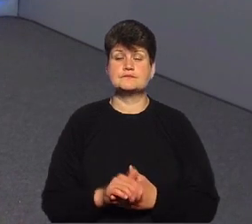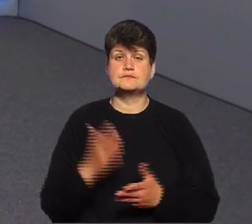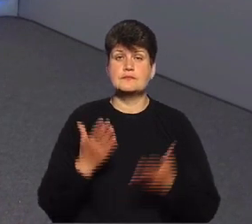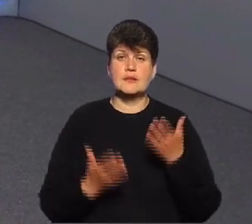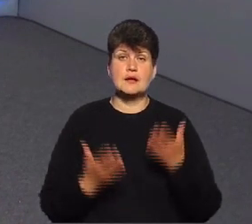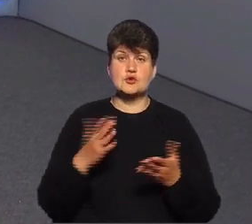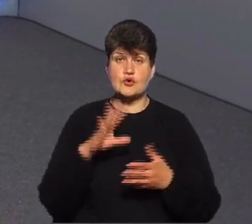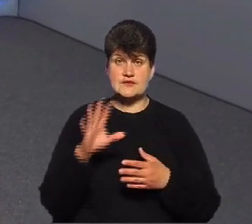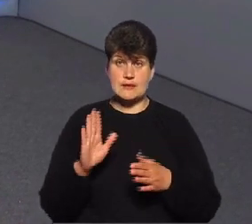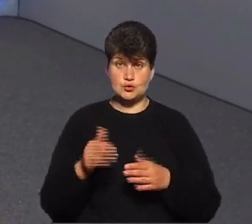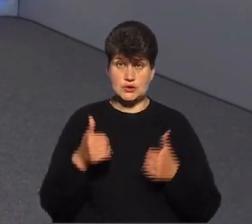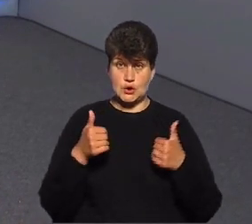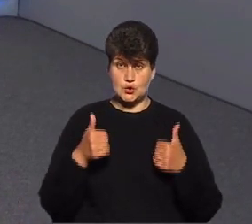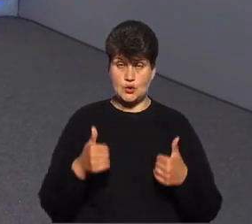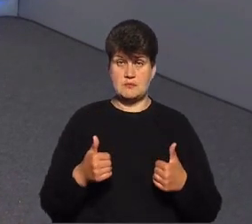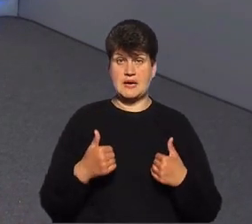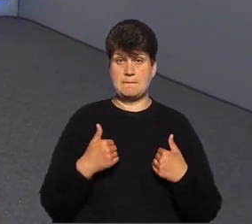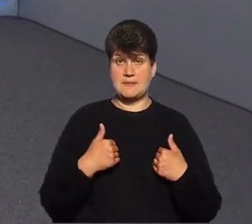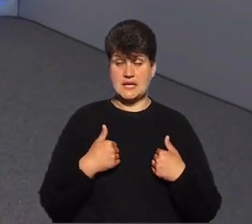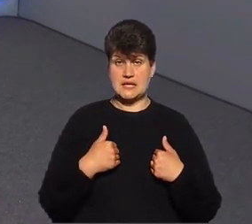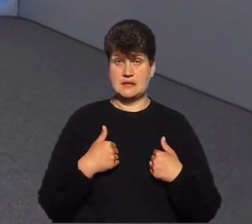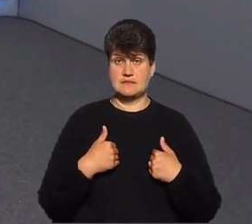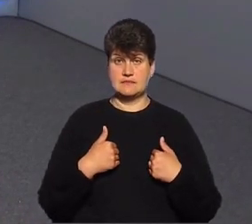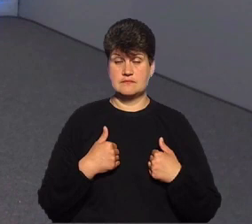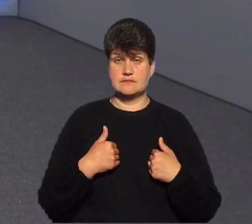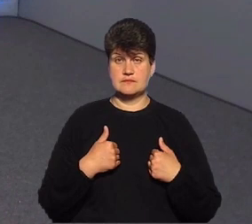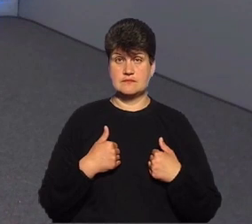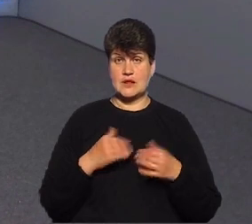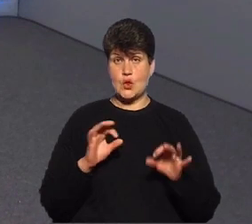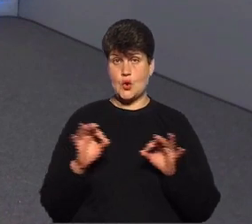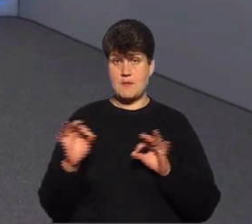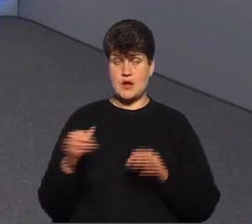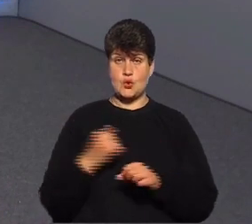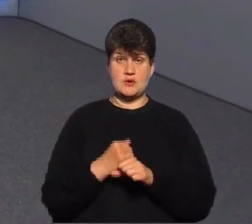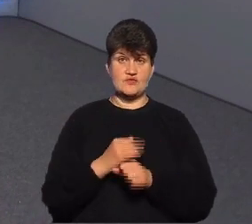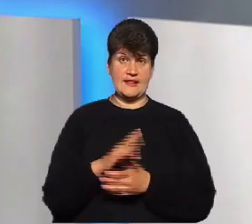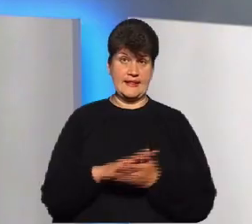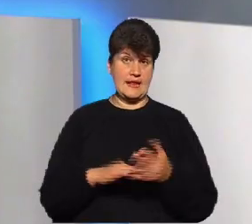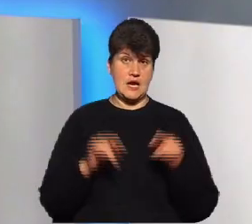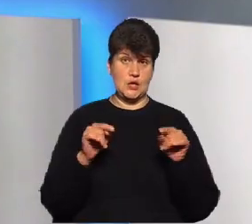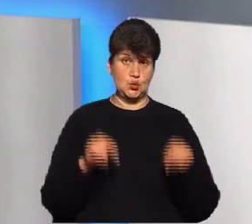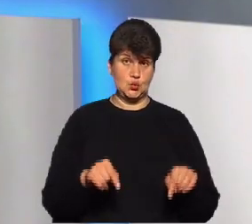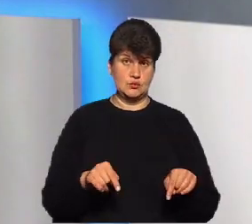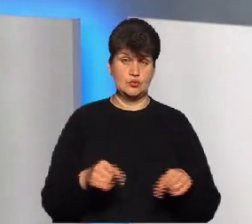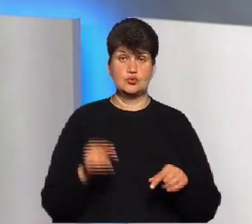добре, ну, мені нормально працювати і далі тут, тому що